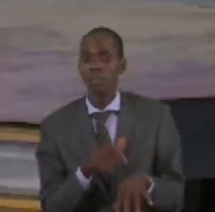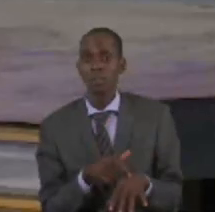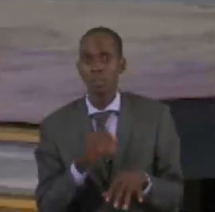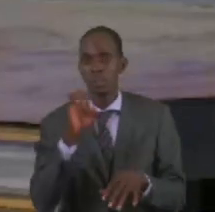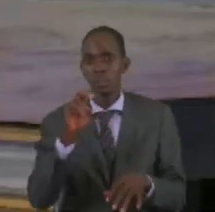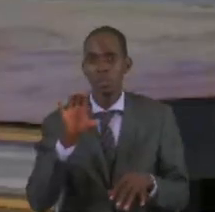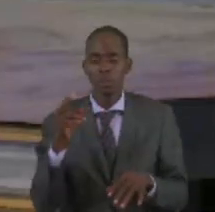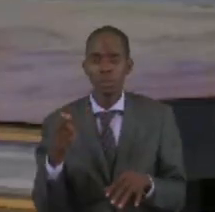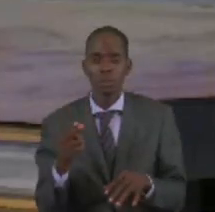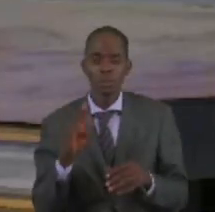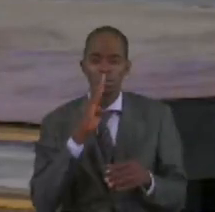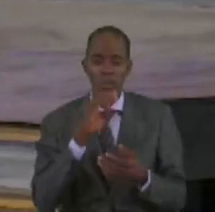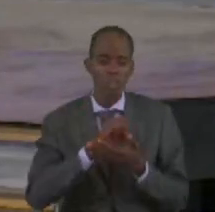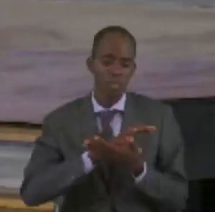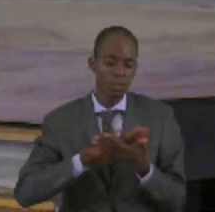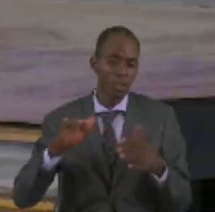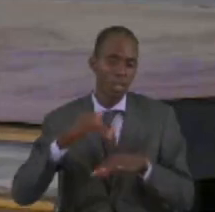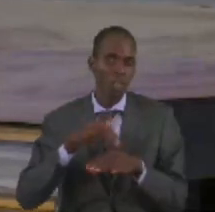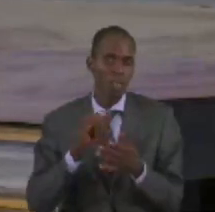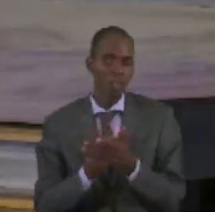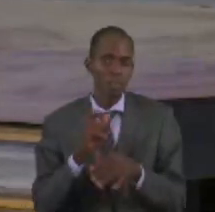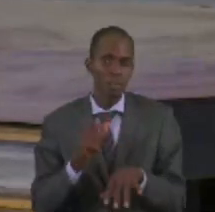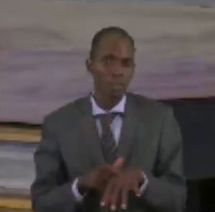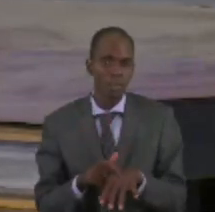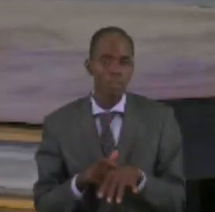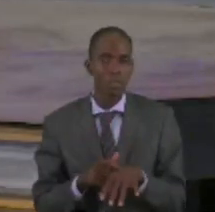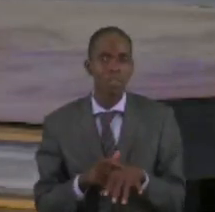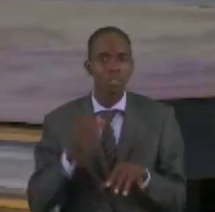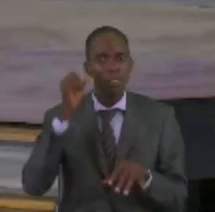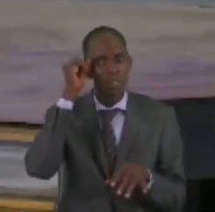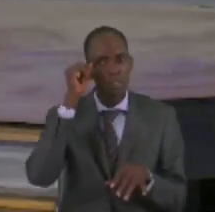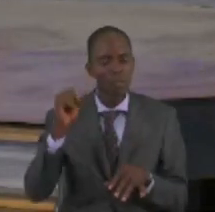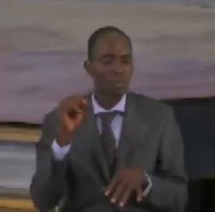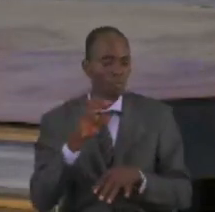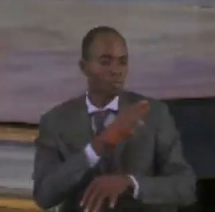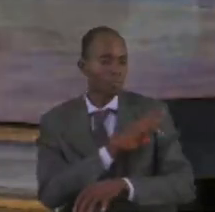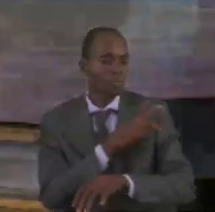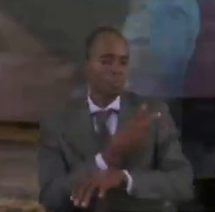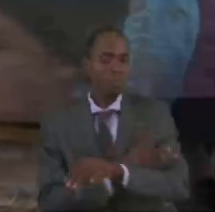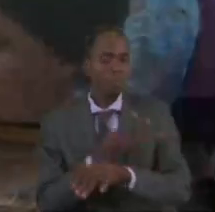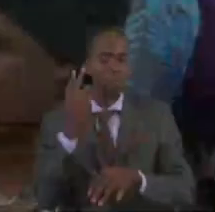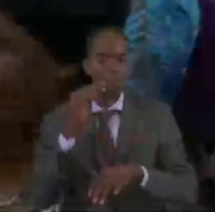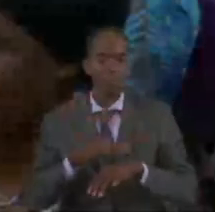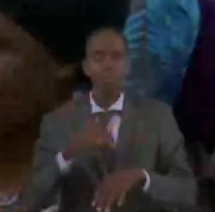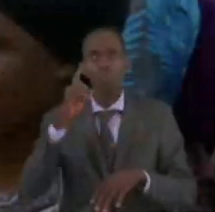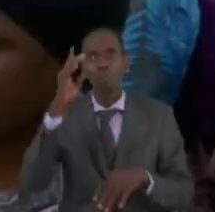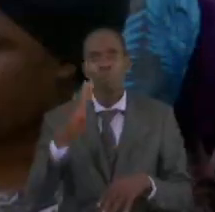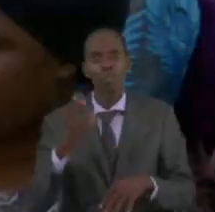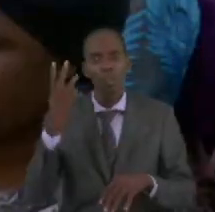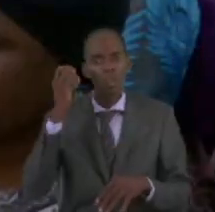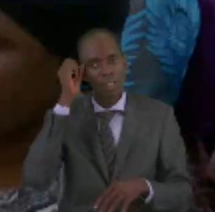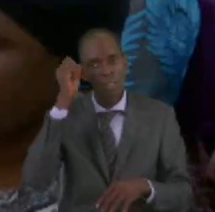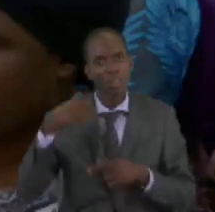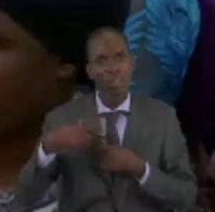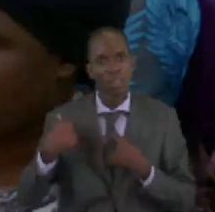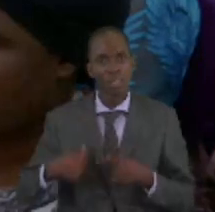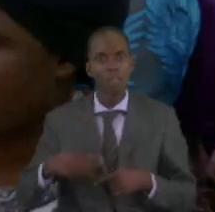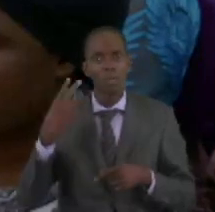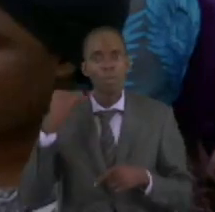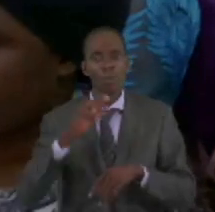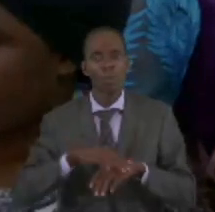là, Enoch étant sanctifié, même à l'époque là, Enoch, avec sa pensée, c'est sur Dieu, son